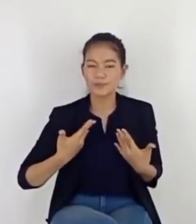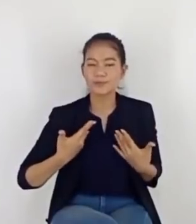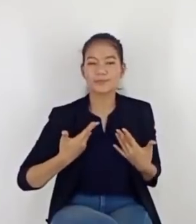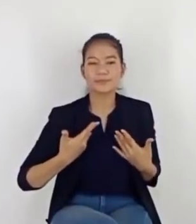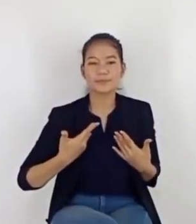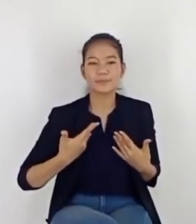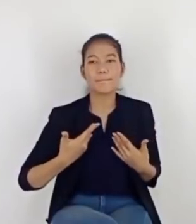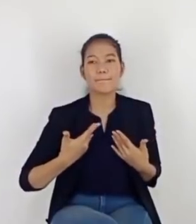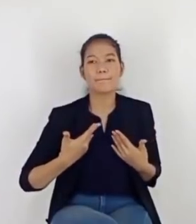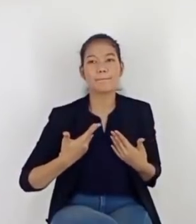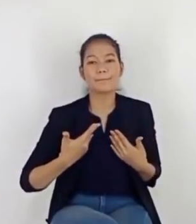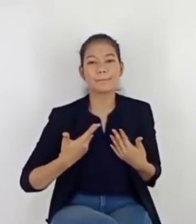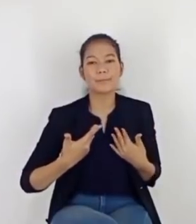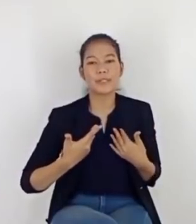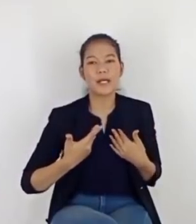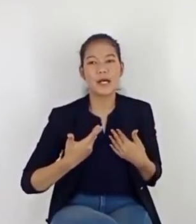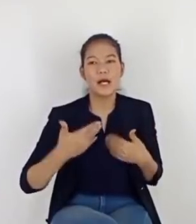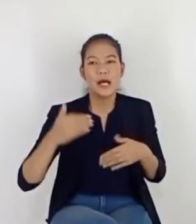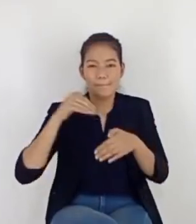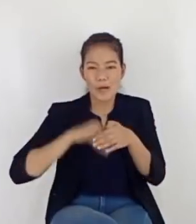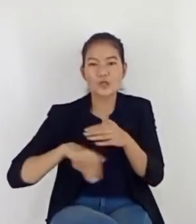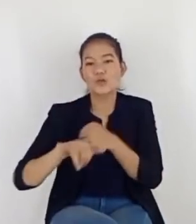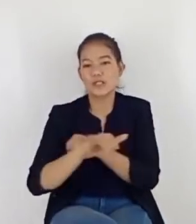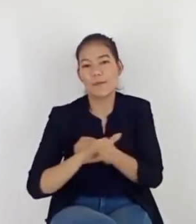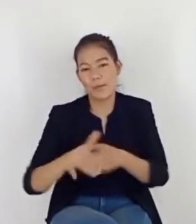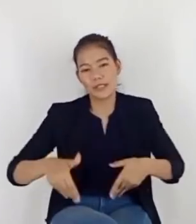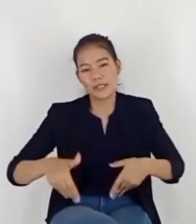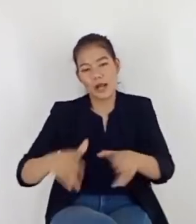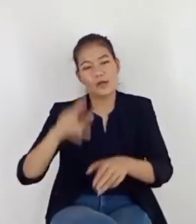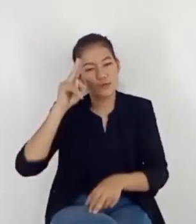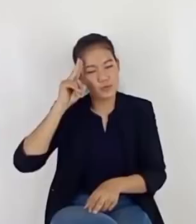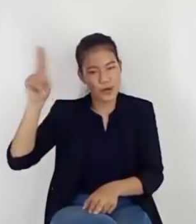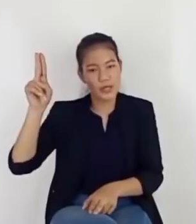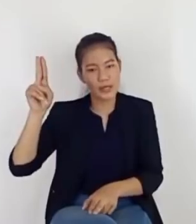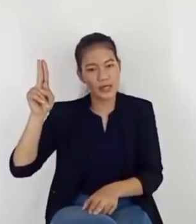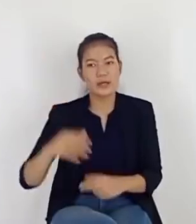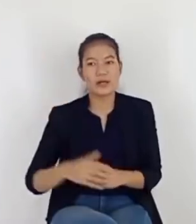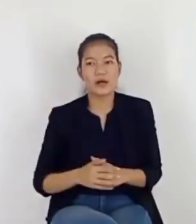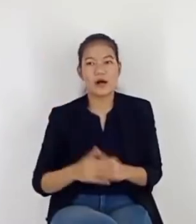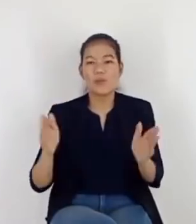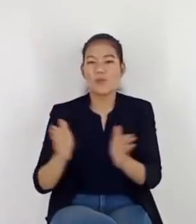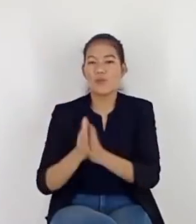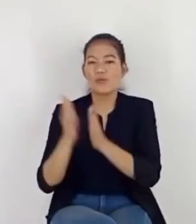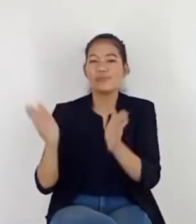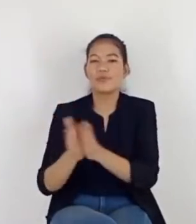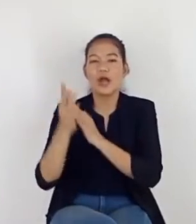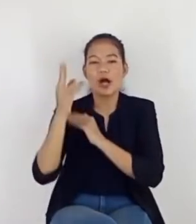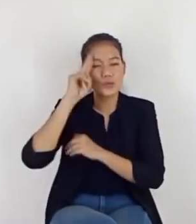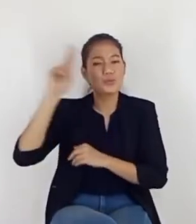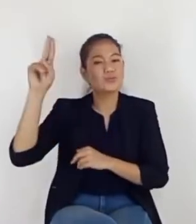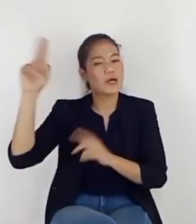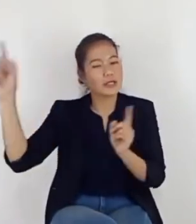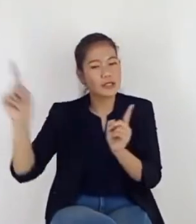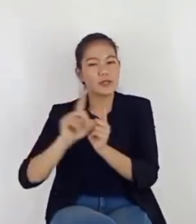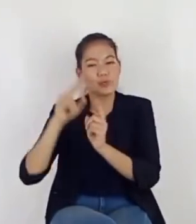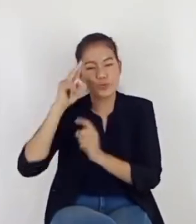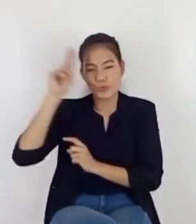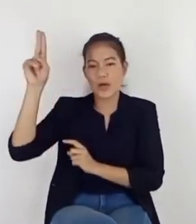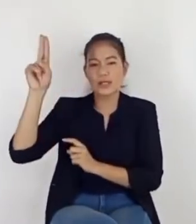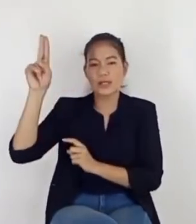dan masuk bersama-sama dalam jalan Tuhan, memuliakan Tuhan, bertemu dengan Tuhan dan